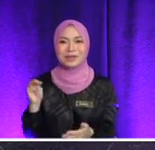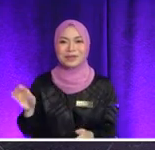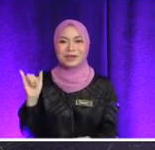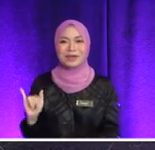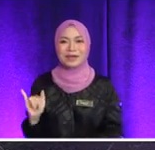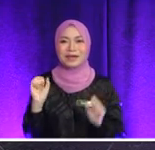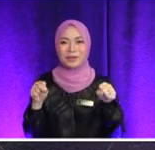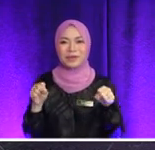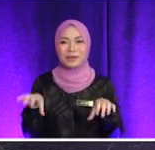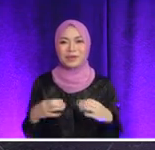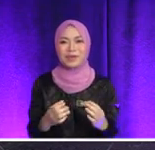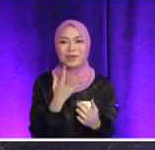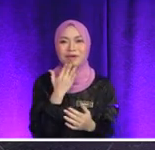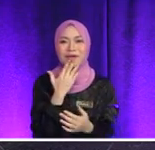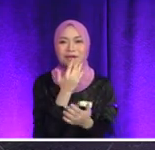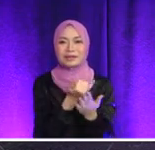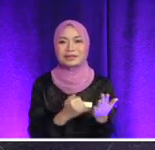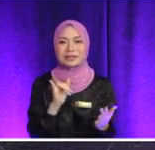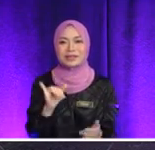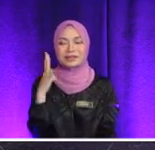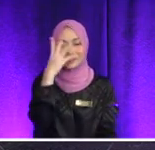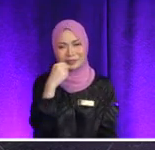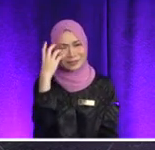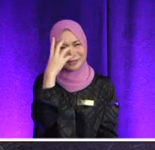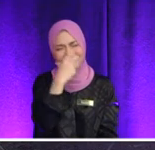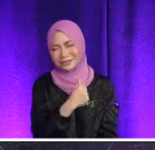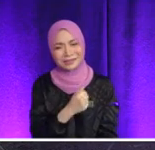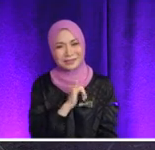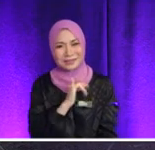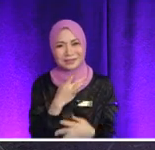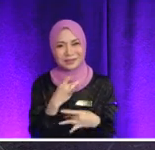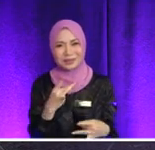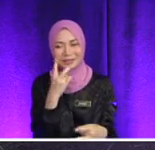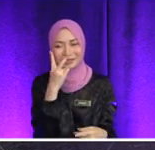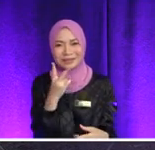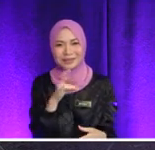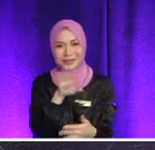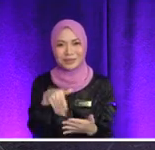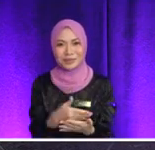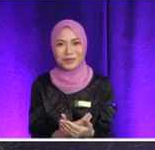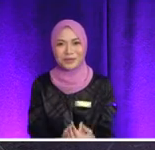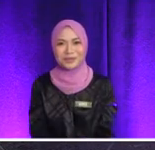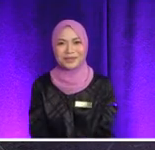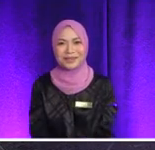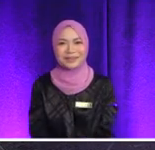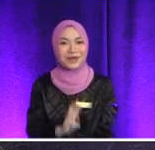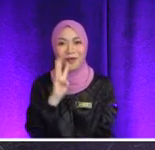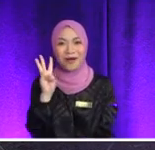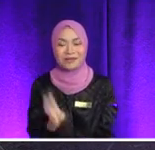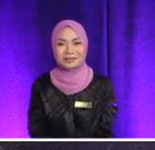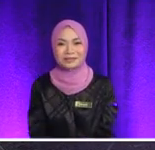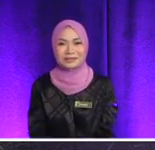cantik-cantik berwarna-warni cewek gue saya tengok ketika Ibumu cantik betul itu kalau saya buat tahu jadi ketiga